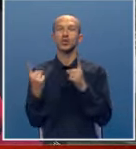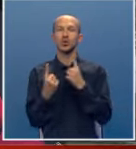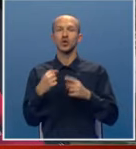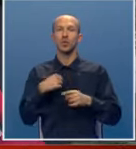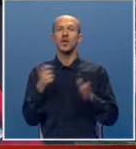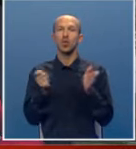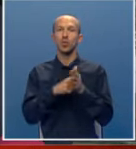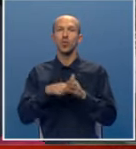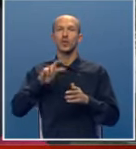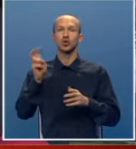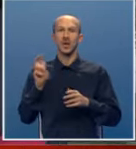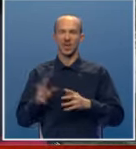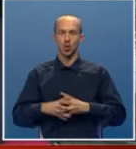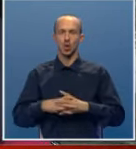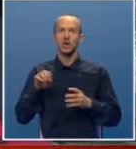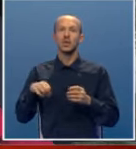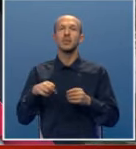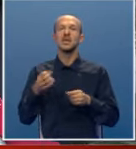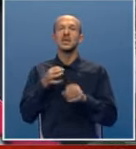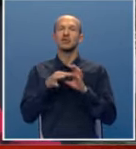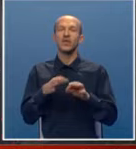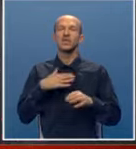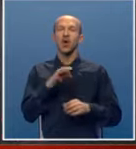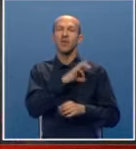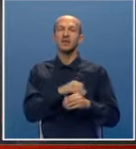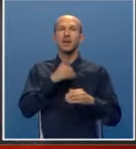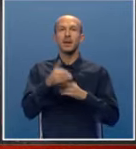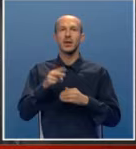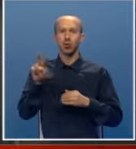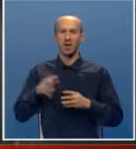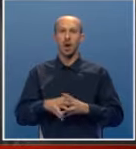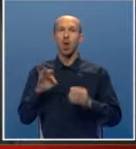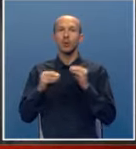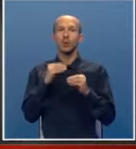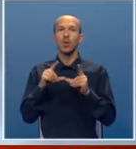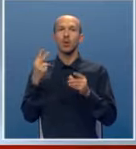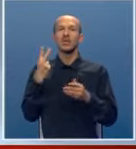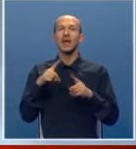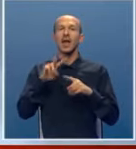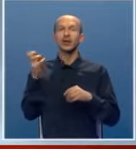da mi kupujemo električnu energiju da bi izvršavali svoje obaveze prema drugima. O problemima u dvije